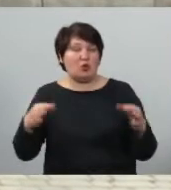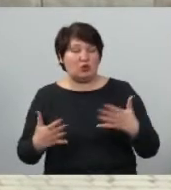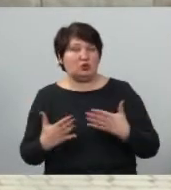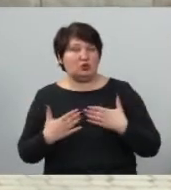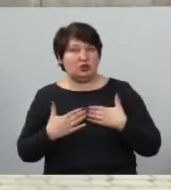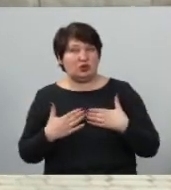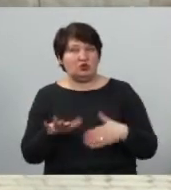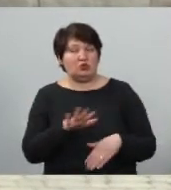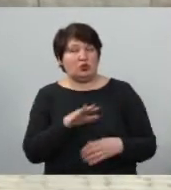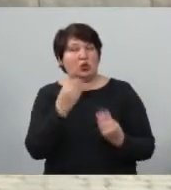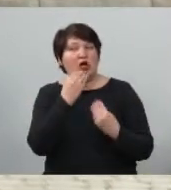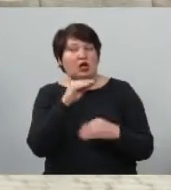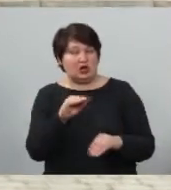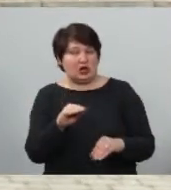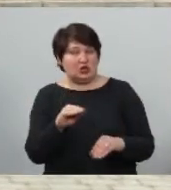було краще місто.